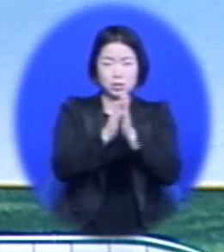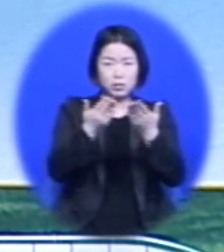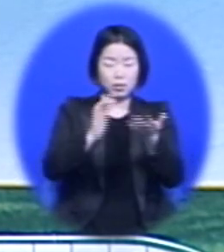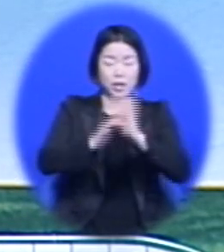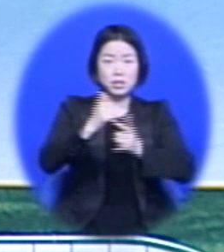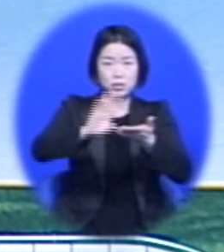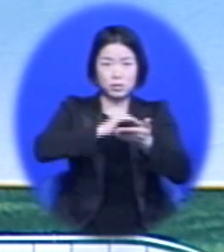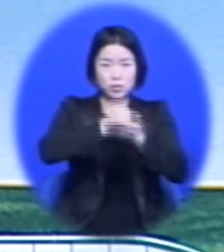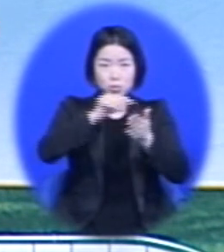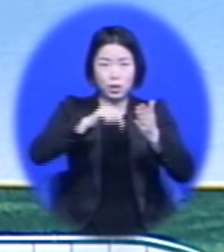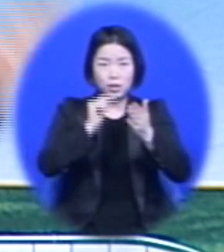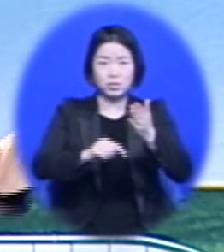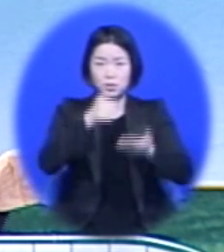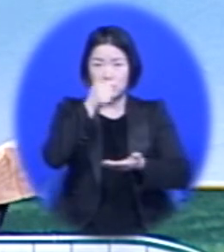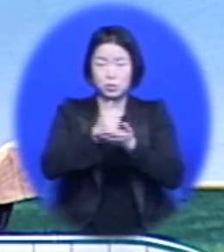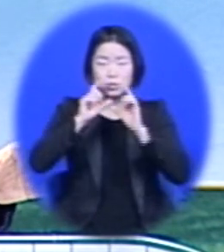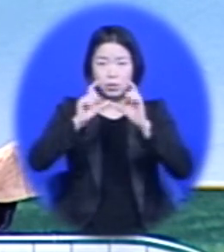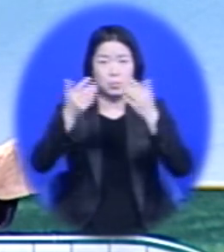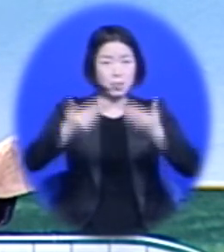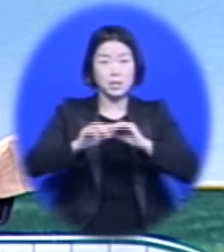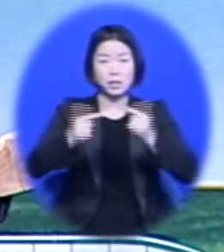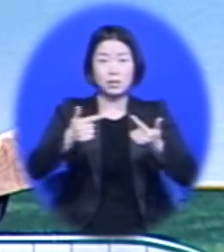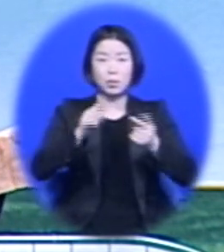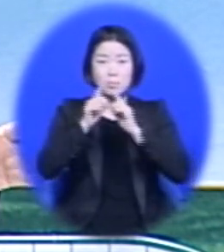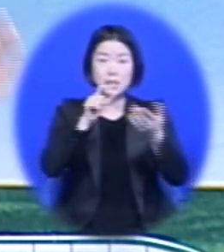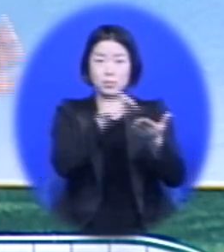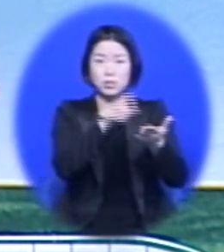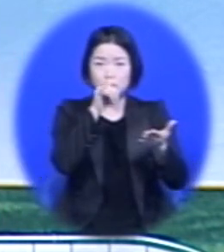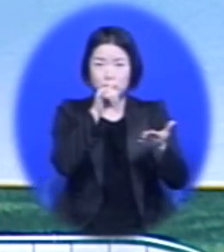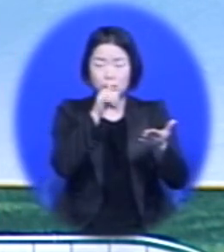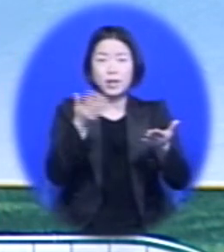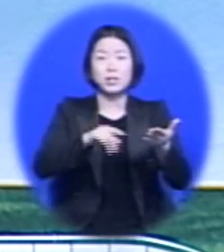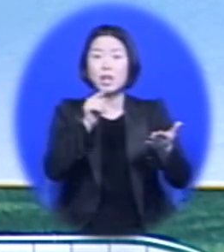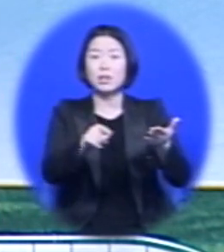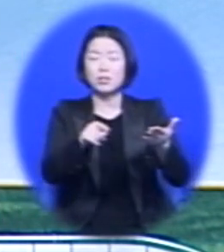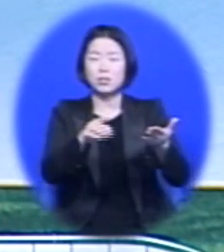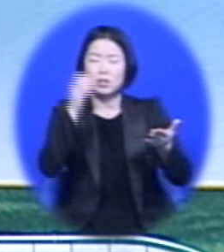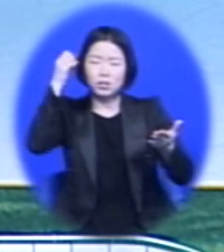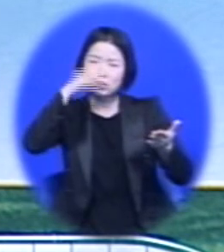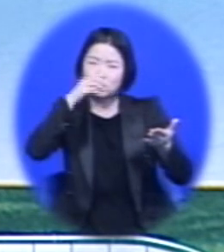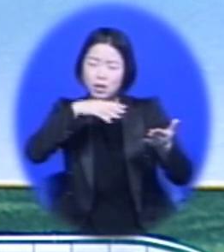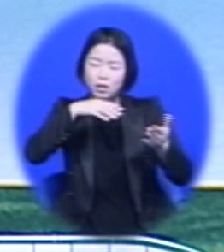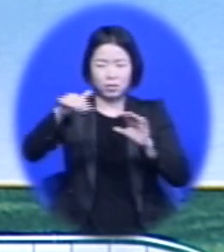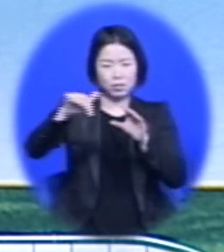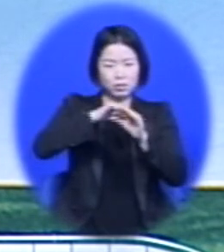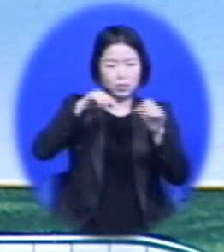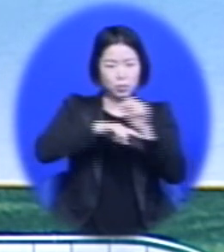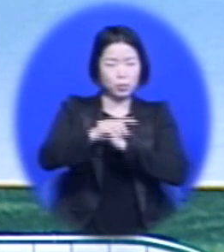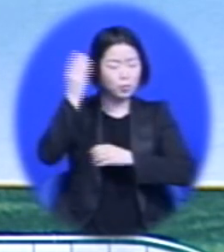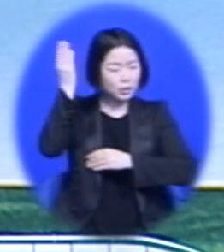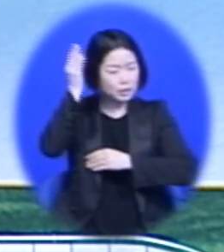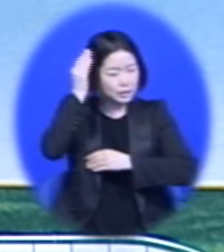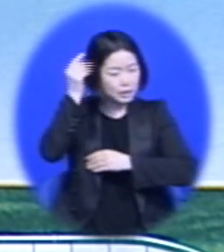안에서는 정죄를 받지 않는다고 말씀했습니다. 그런데 이것을 그냥 교리 지식으로만 알고